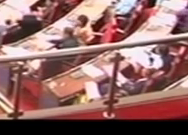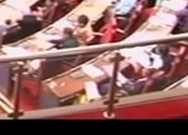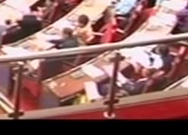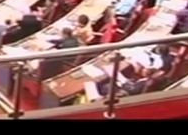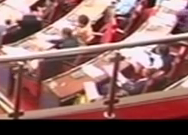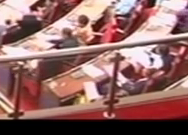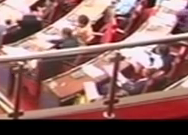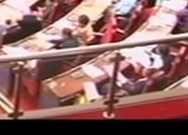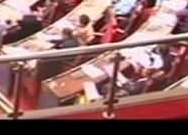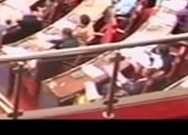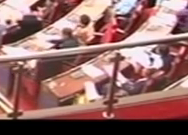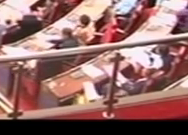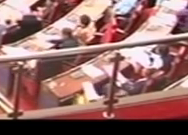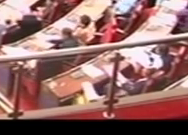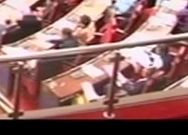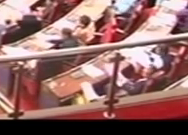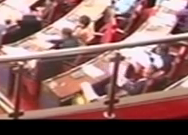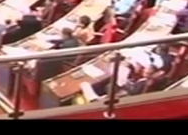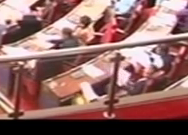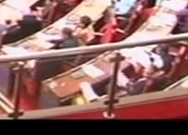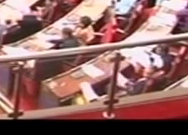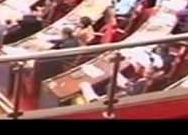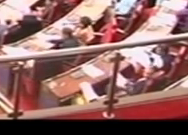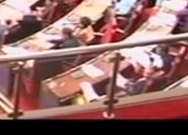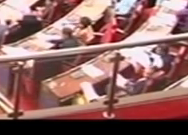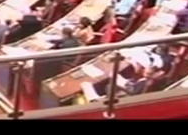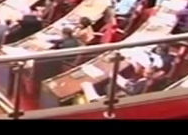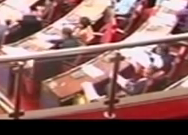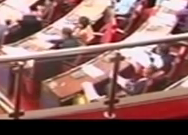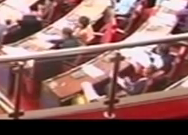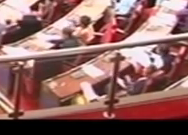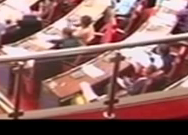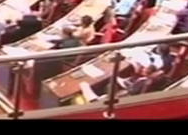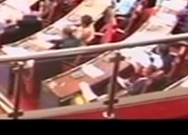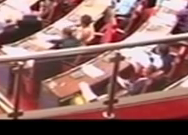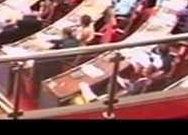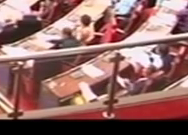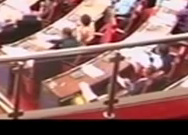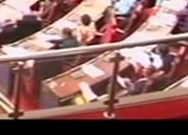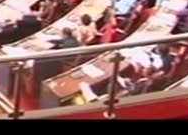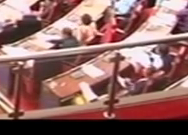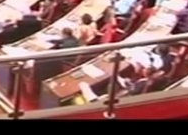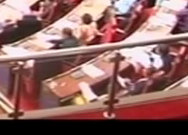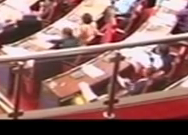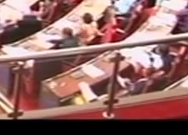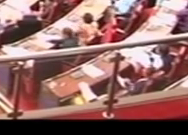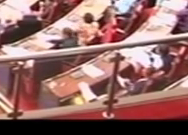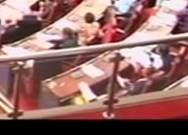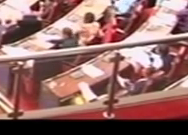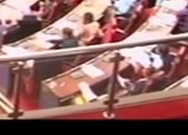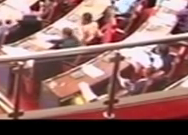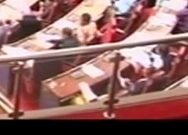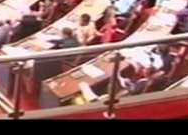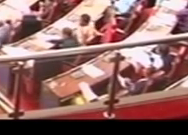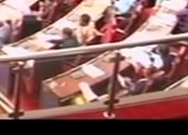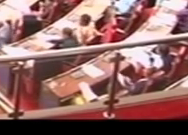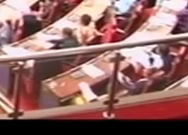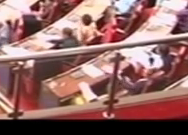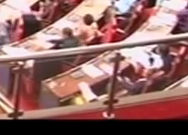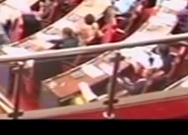kwa barabara za vumbi kuanzia Mbalizi kuelekea Ilembo Lwinji hadi Ileji na Mbalizi kuelekea Mshewe. Je, ni lini serikali